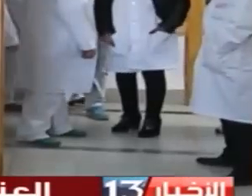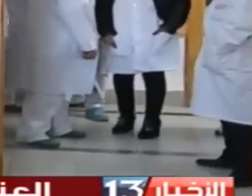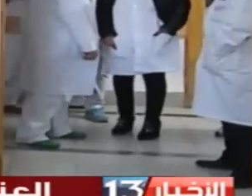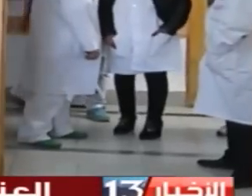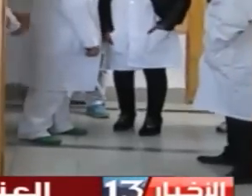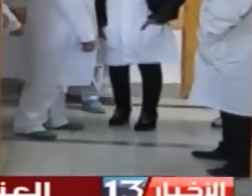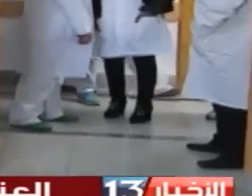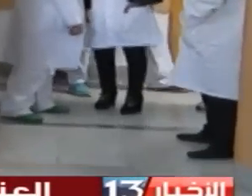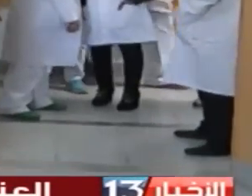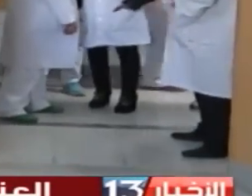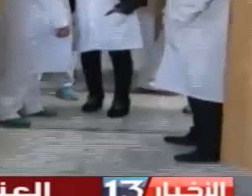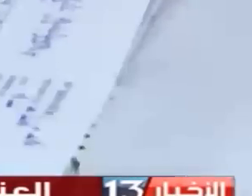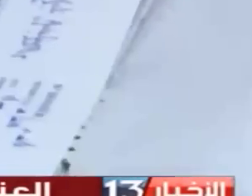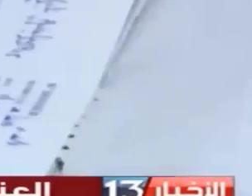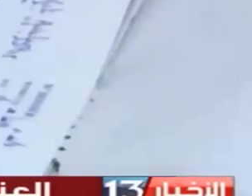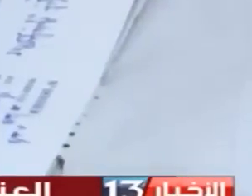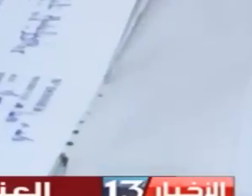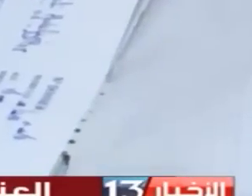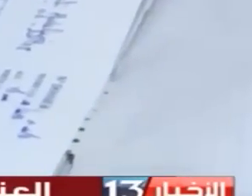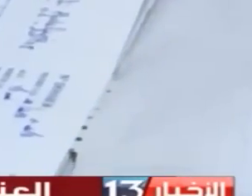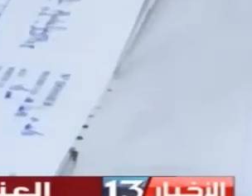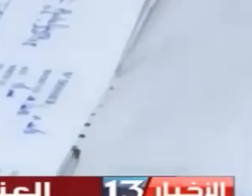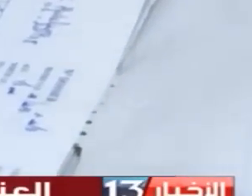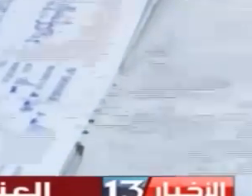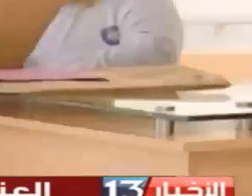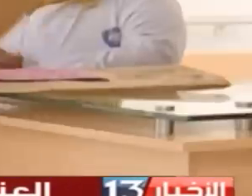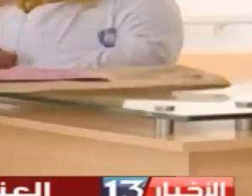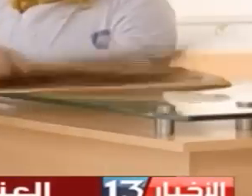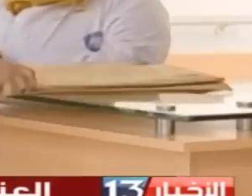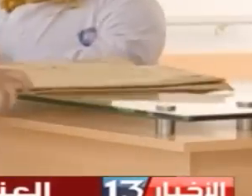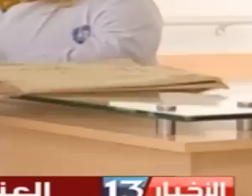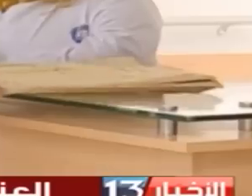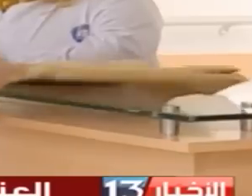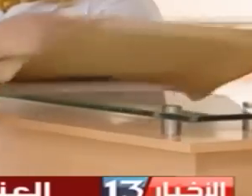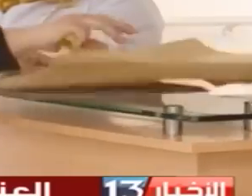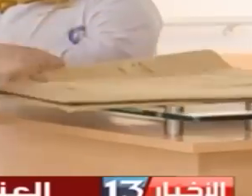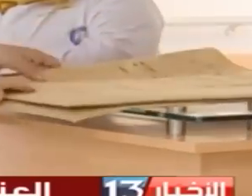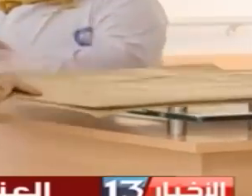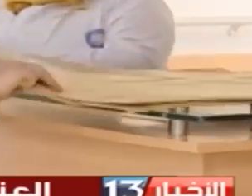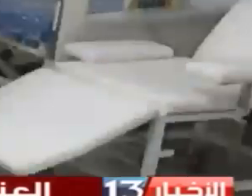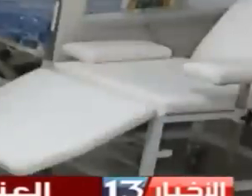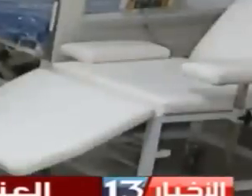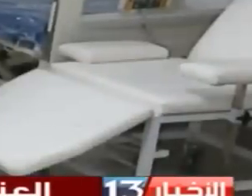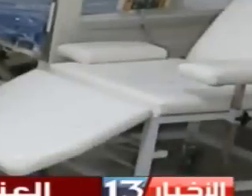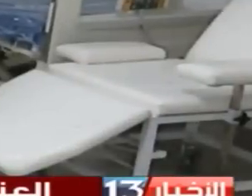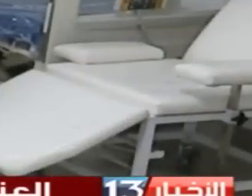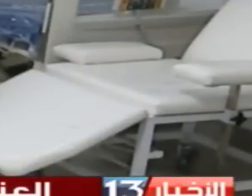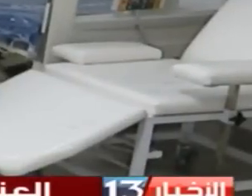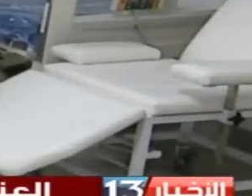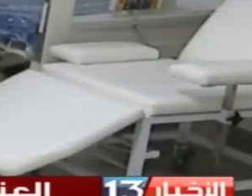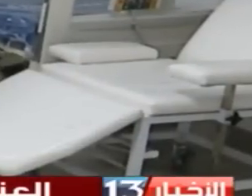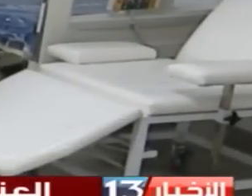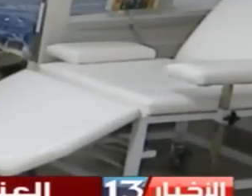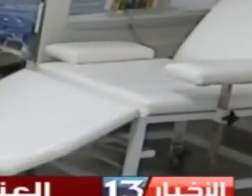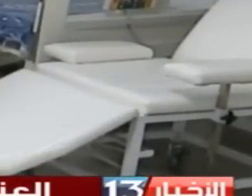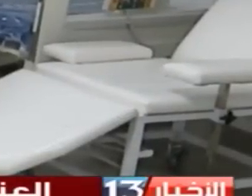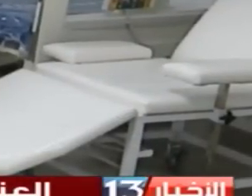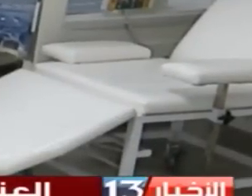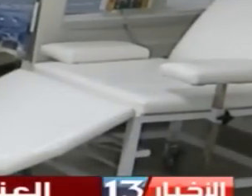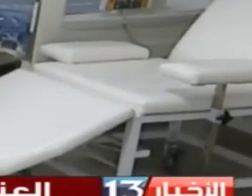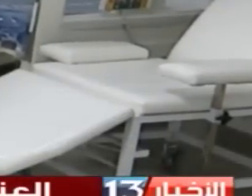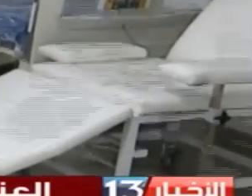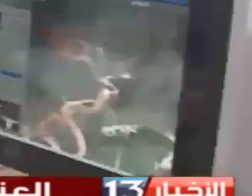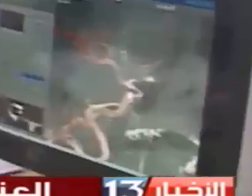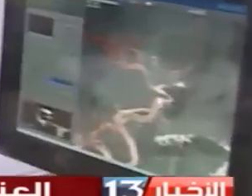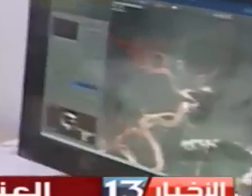في اليوم العالمي للتبرع بالأعضاء، الدعوة إلى تغيير القوانين والاتفاقيات المنظمة لهذه العملية للمساهمة في إنقاذ أكبر عدد